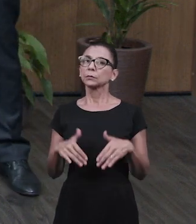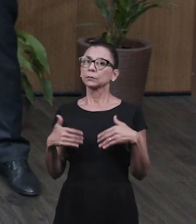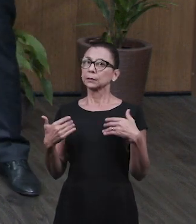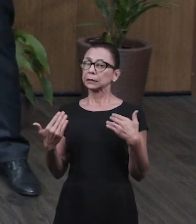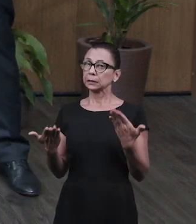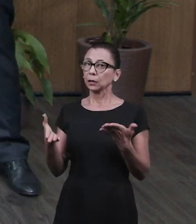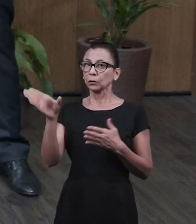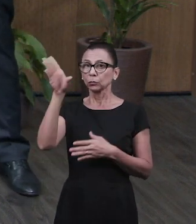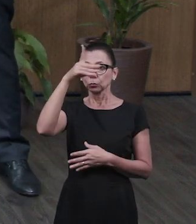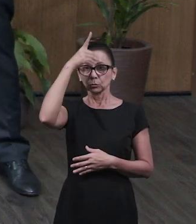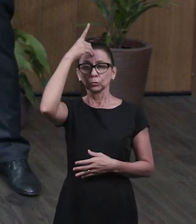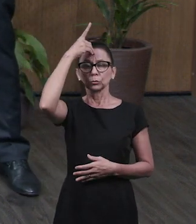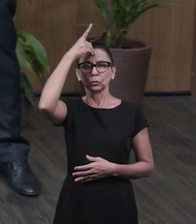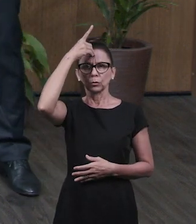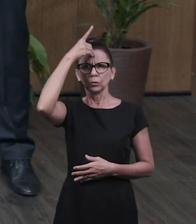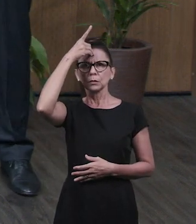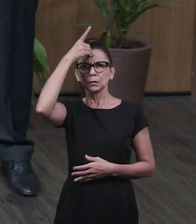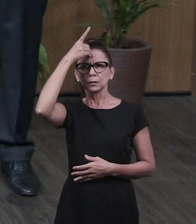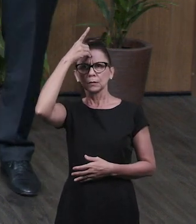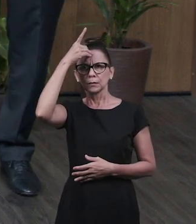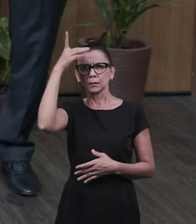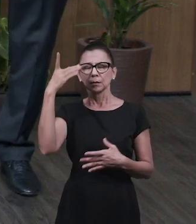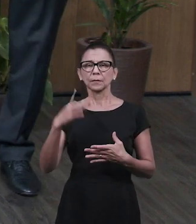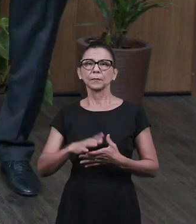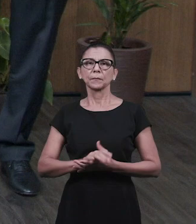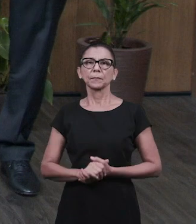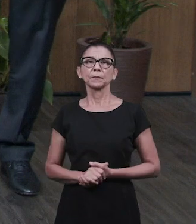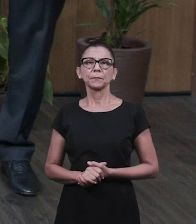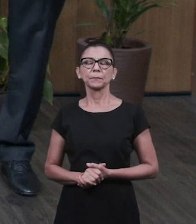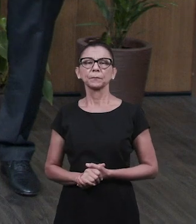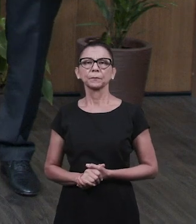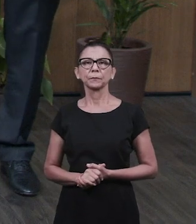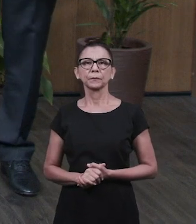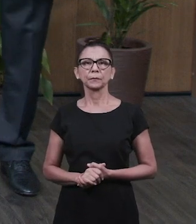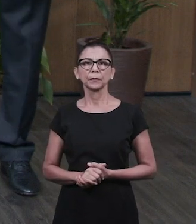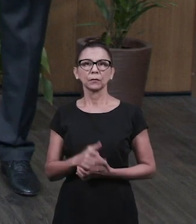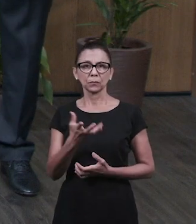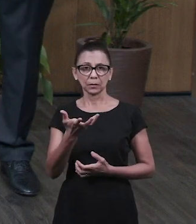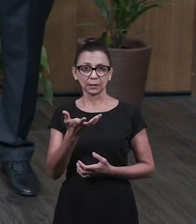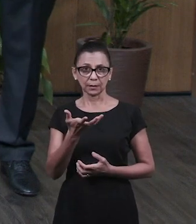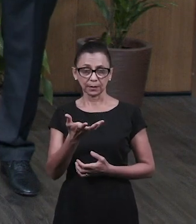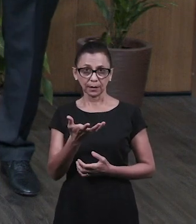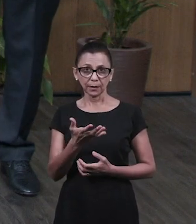sur nous. Donc, la recherche pour les dons spirituels